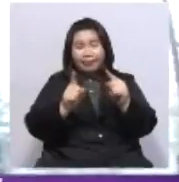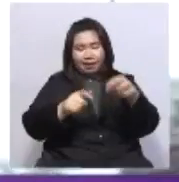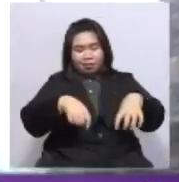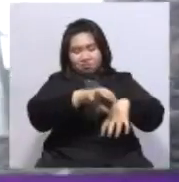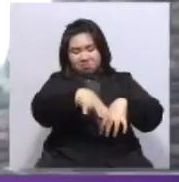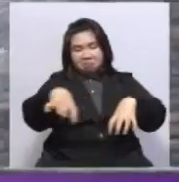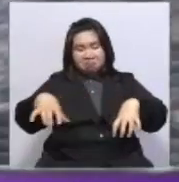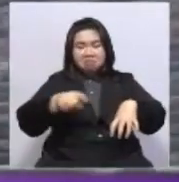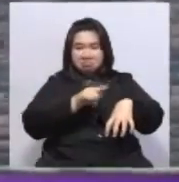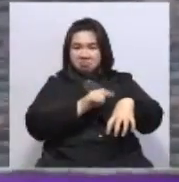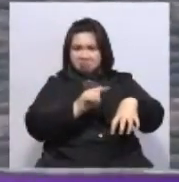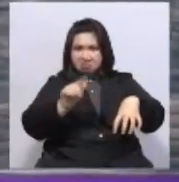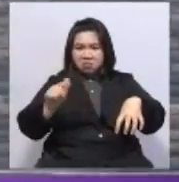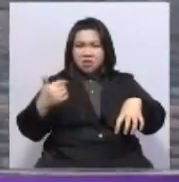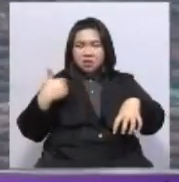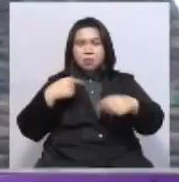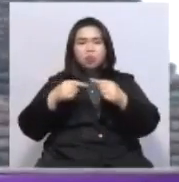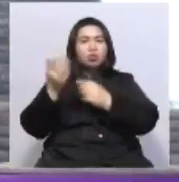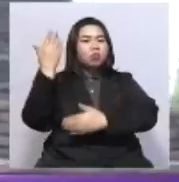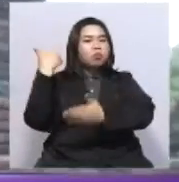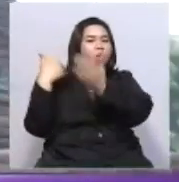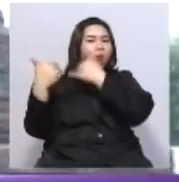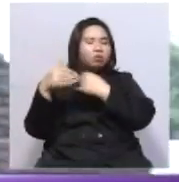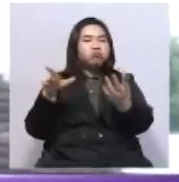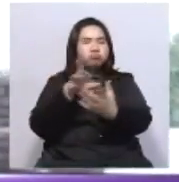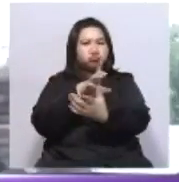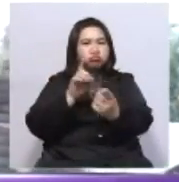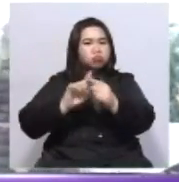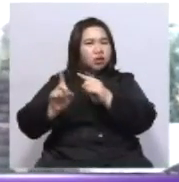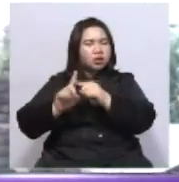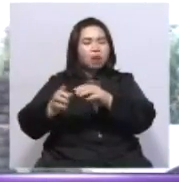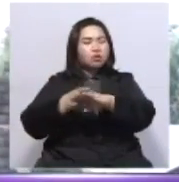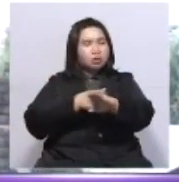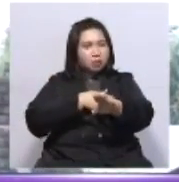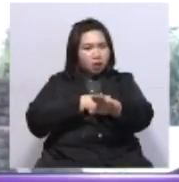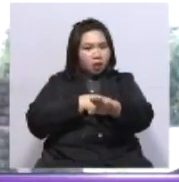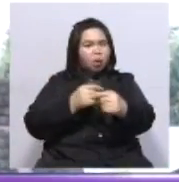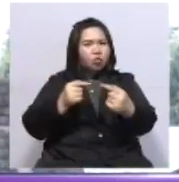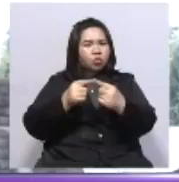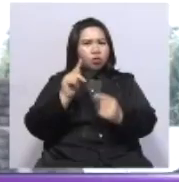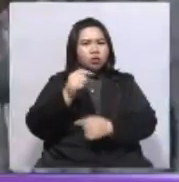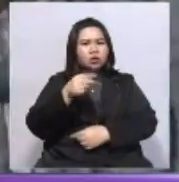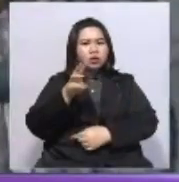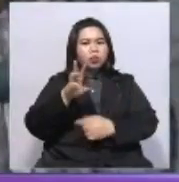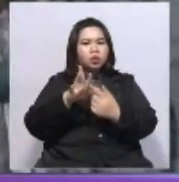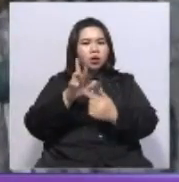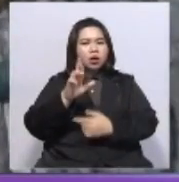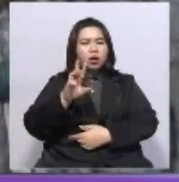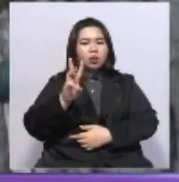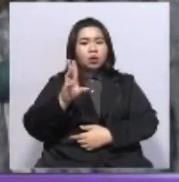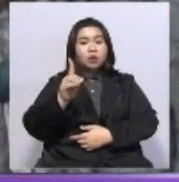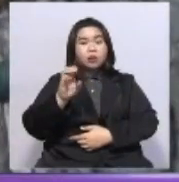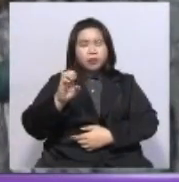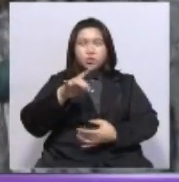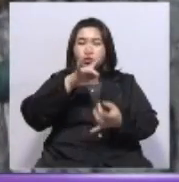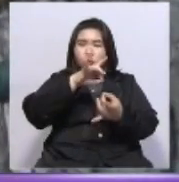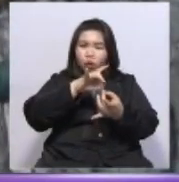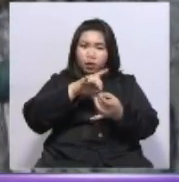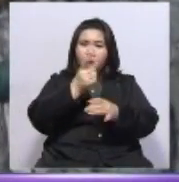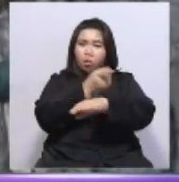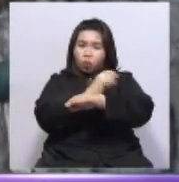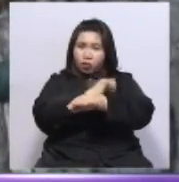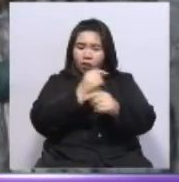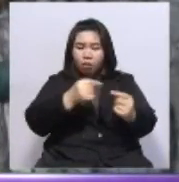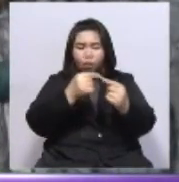ต่างๆมากมายที่เกี่ยวข้องกับประวัติศาสตร์ซึ่งมีมาอย่างยาวนานตั้งแต่สมัยทวาราวดีสุโขทัยอยุธยาจนถึ